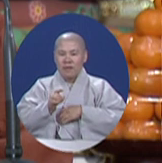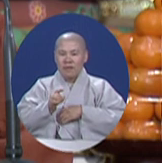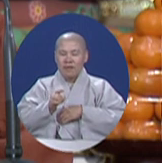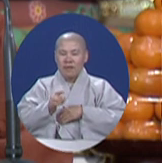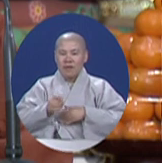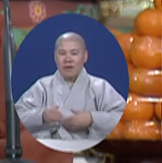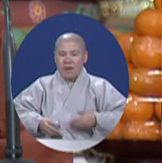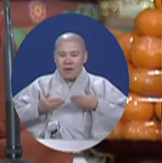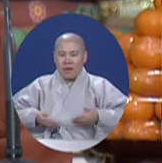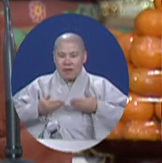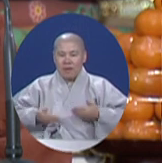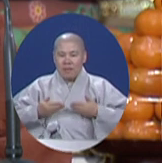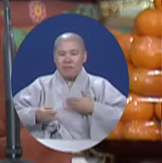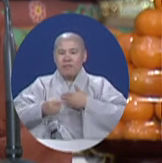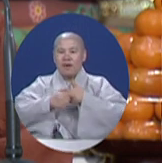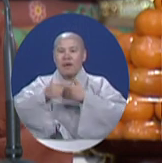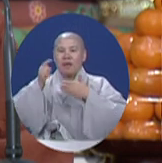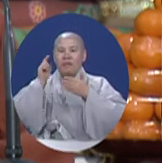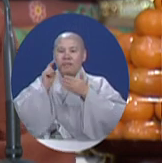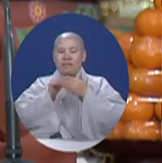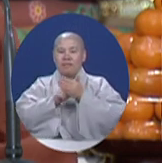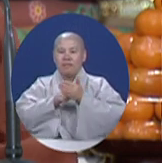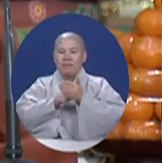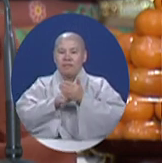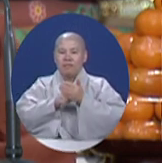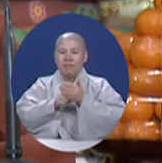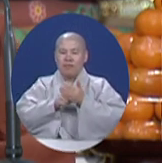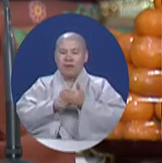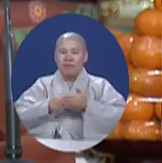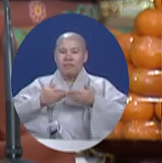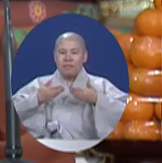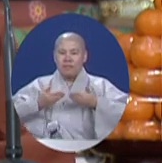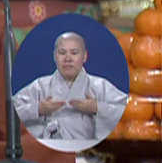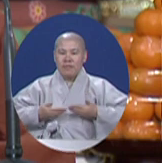부질없이 급한 마음이 쉬어집니다.